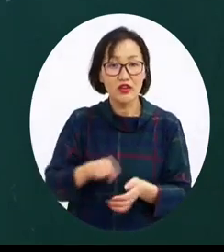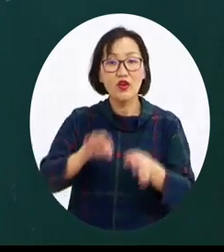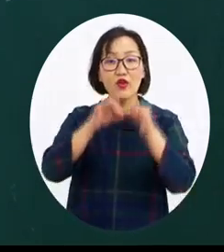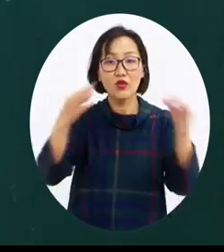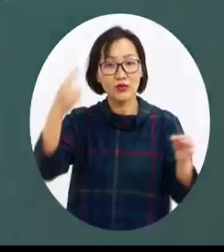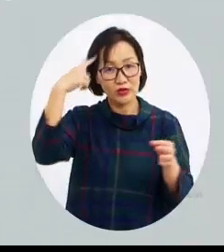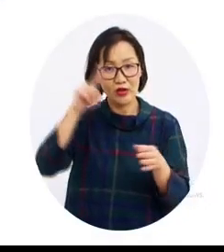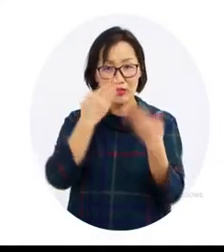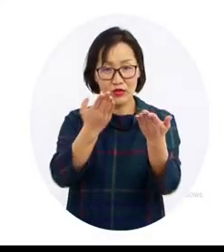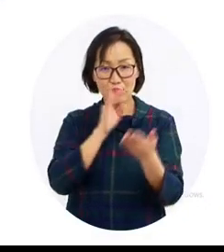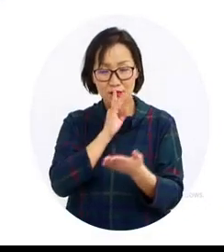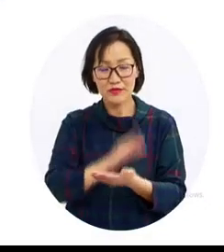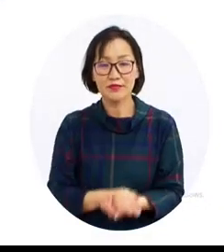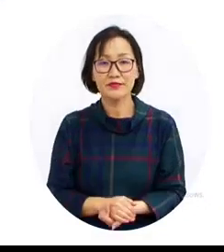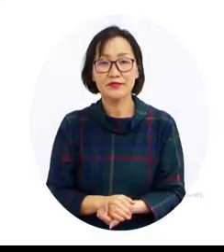хийдүүлээ.